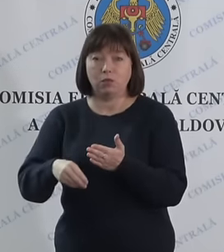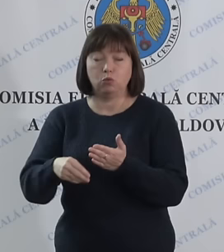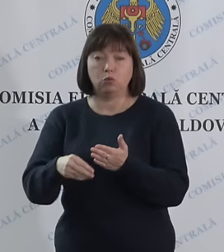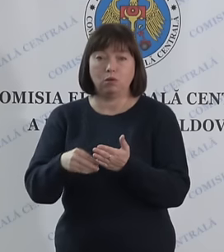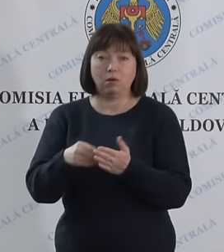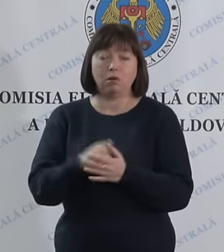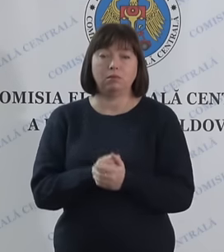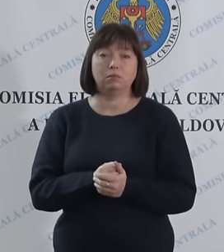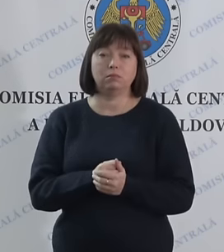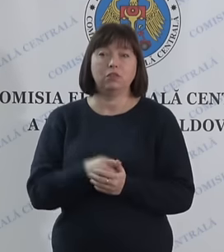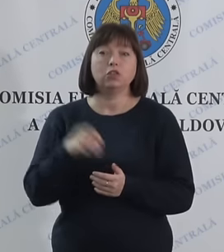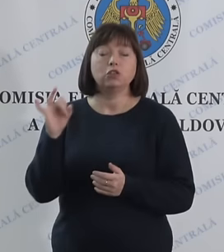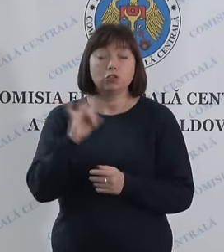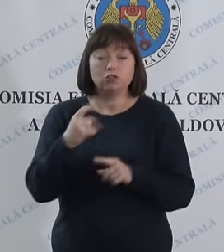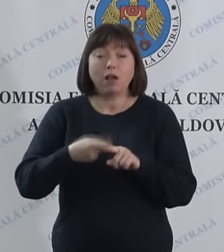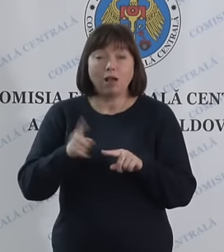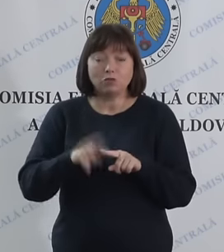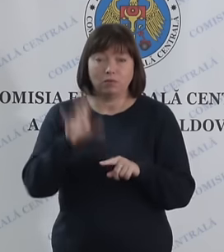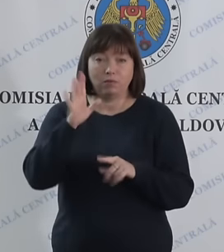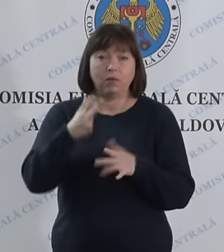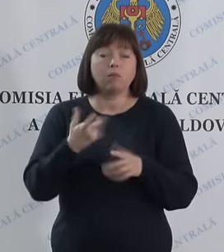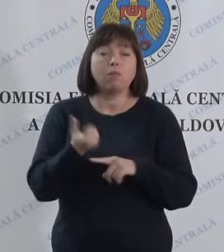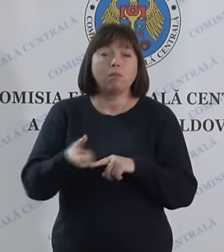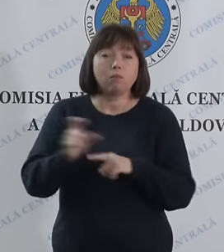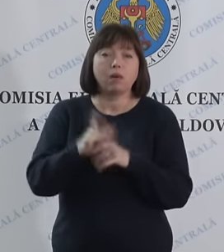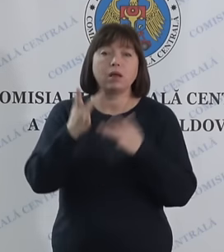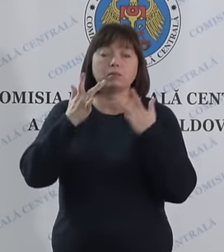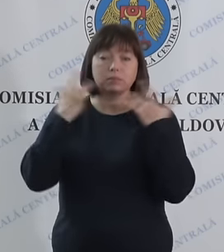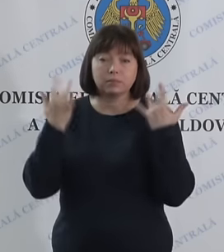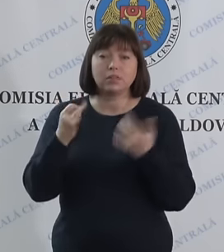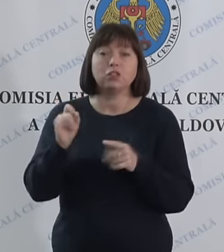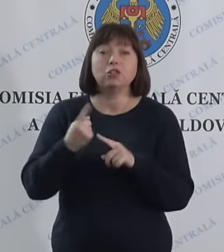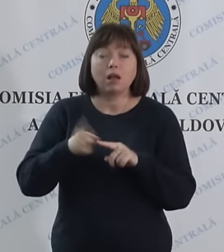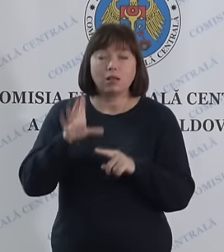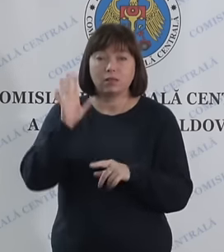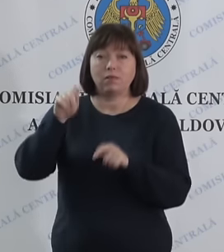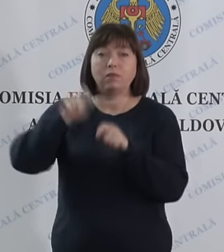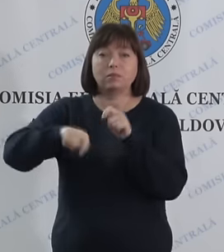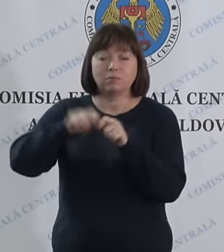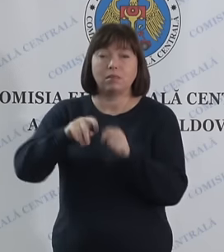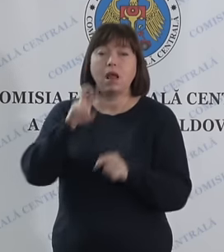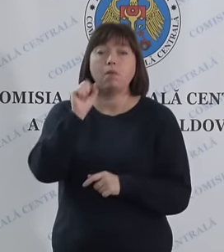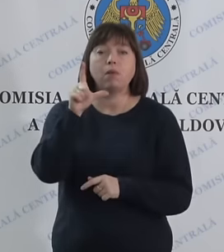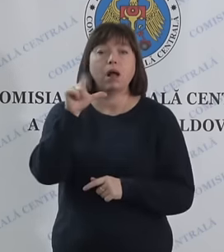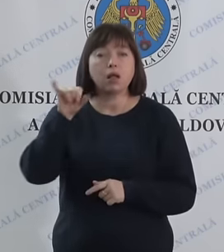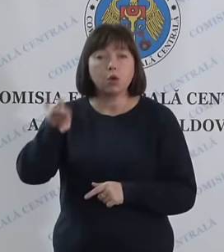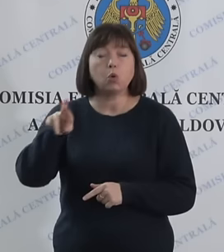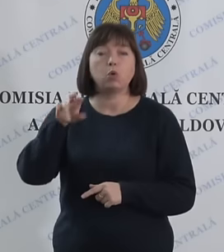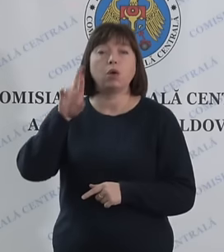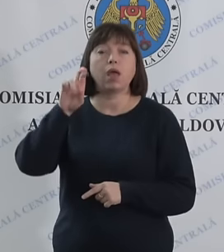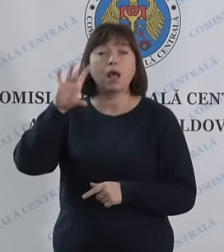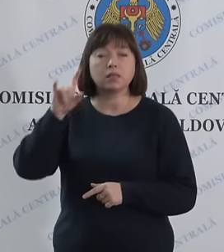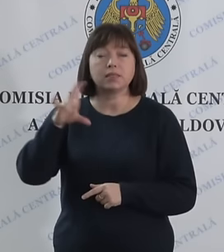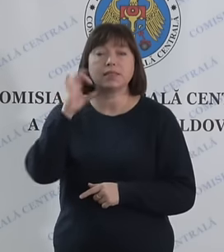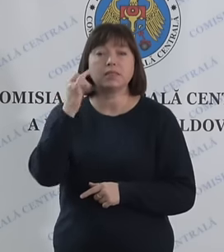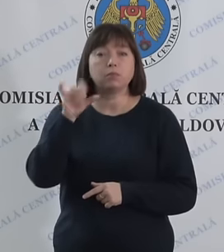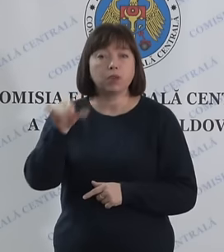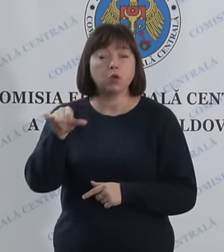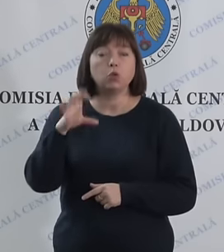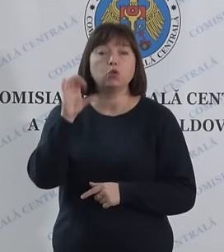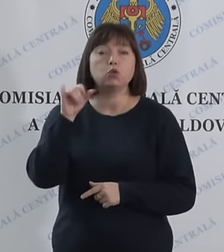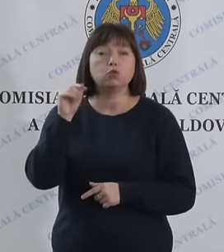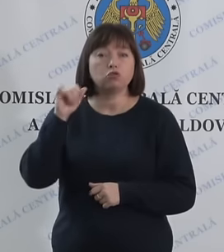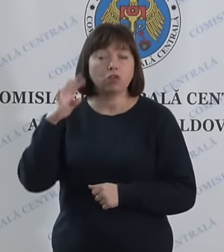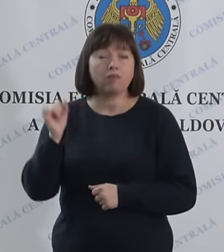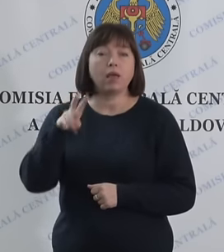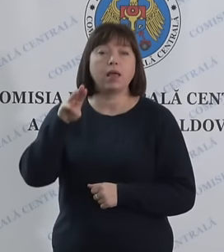semnăturii și această modalitate este testată în secțiile din Bacău, Iași, Sibiu, Suceava,